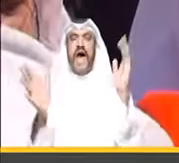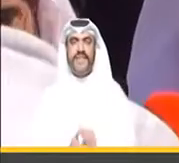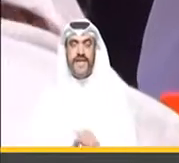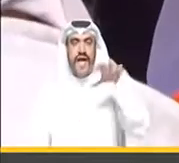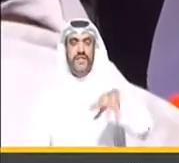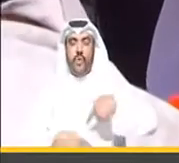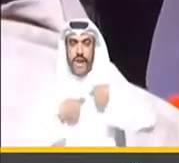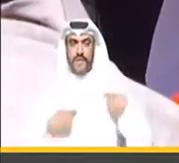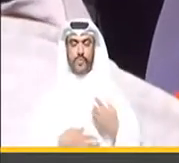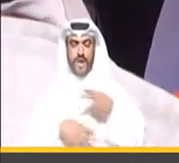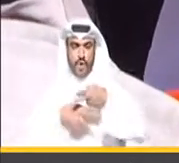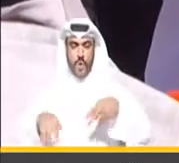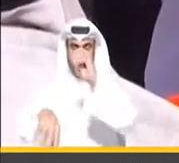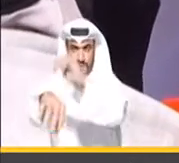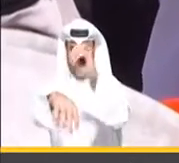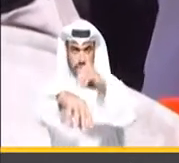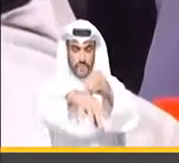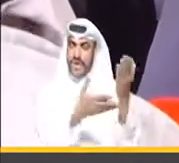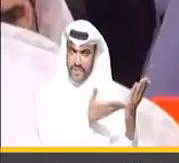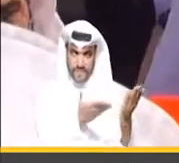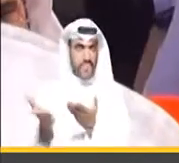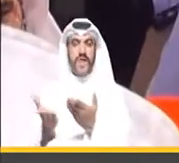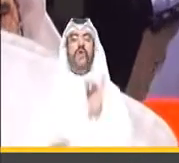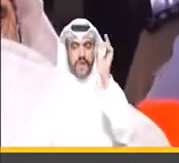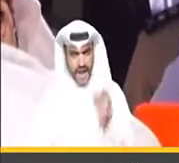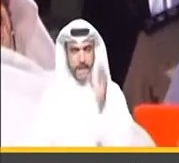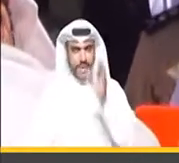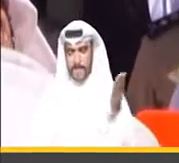دولتكم الحبيبه، تدعو الجميع الى المشاركه العمليه.